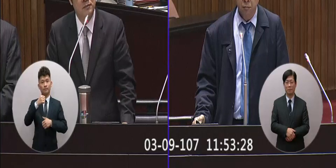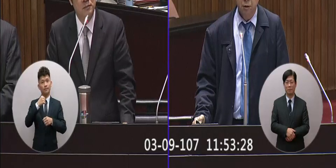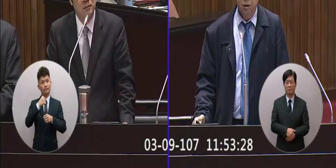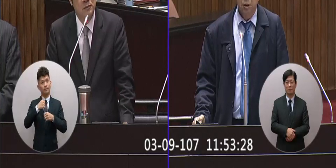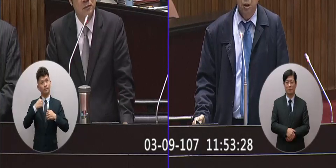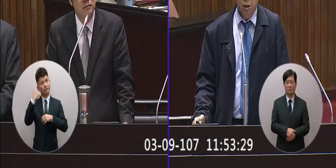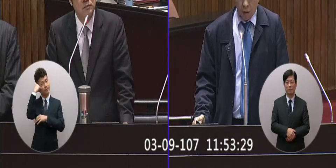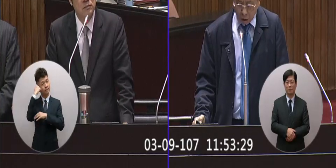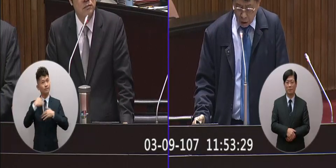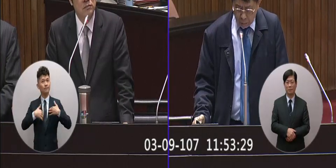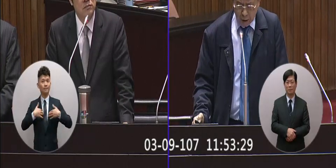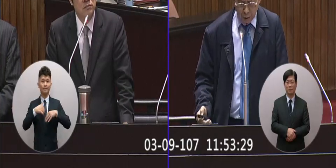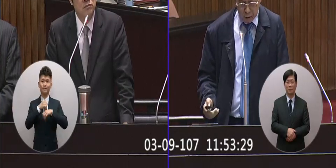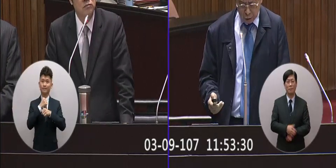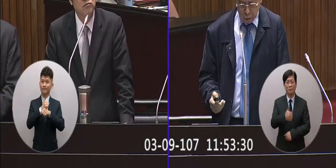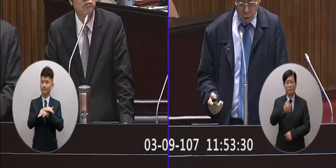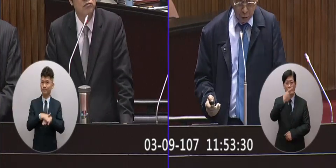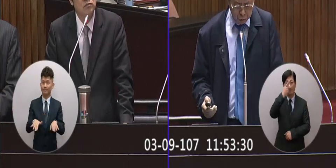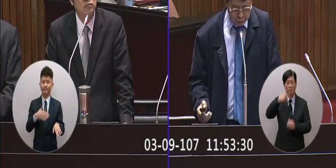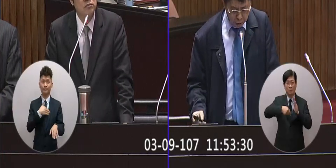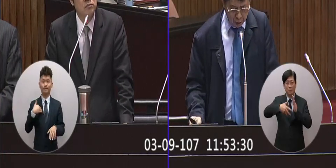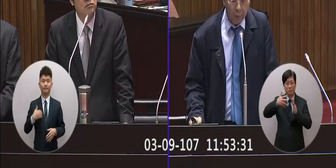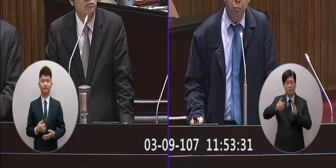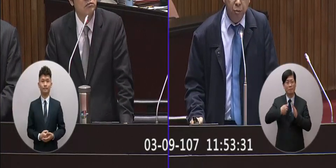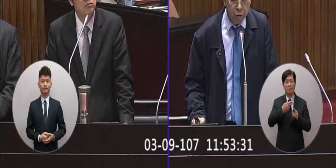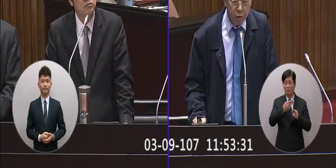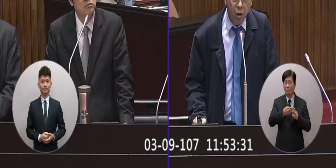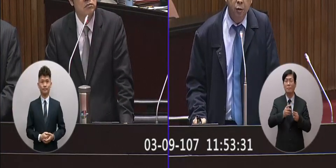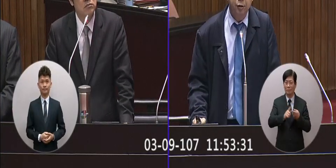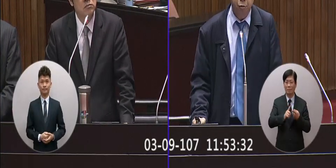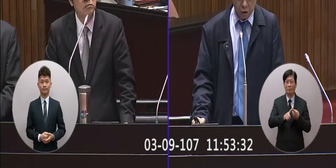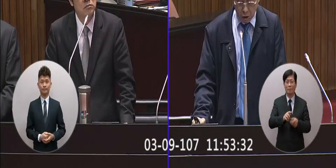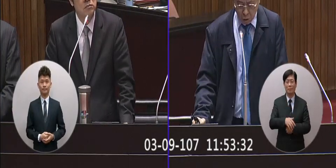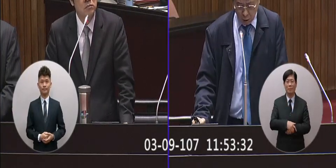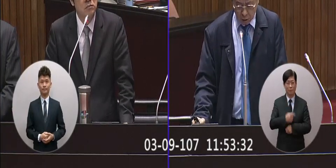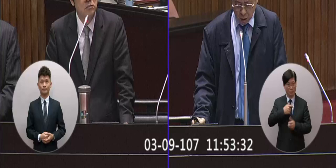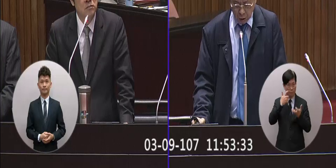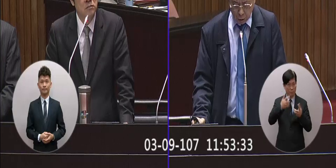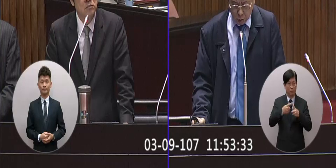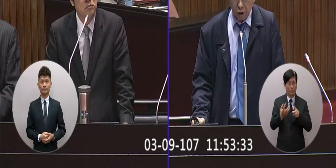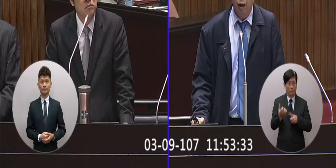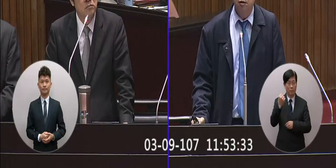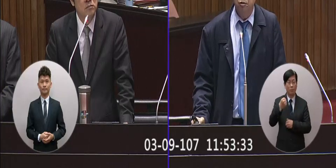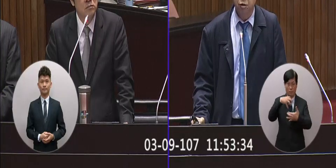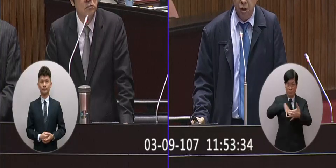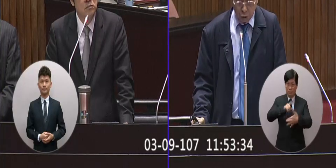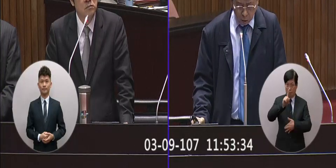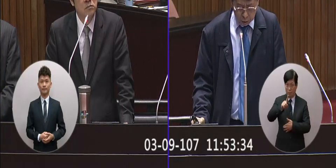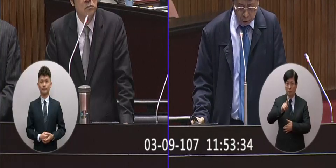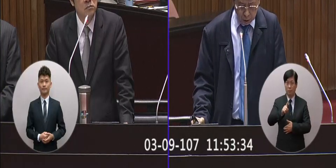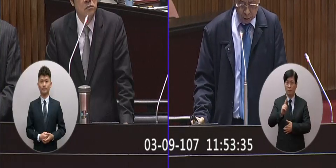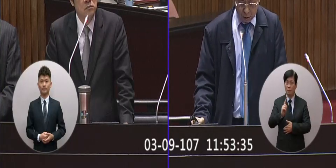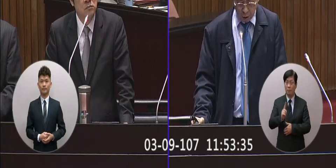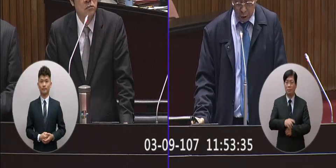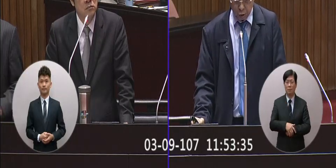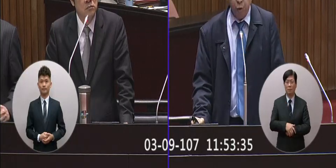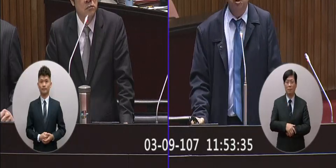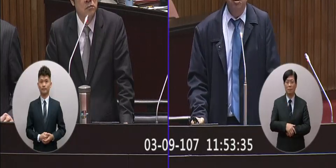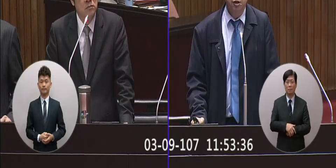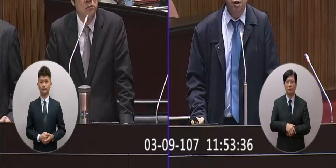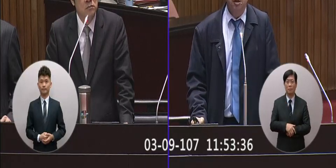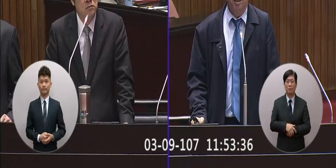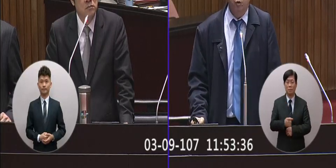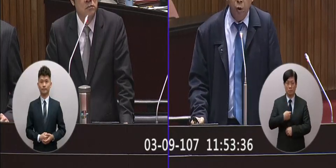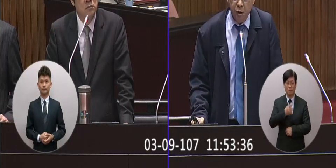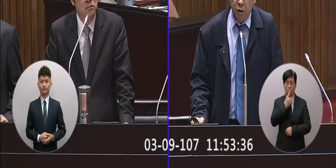业。 感谢赖院长吼，我相信很无唔对吼，咱重视人权，其中一项重视人权，就是咱